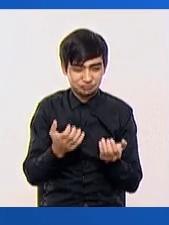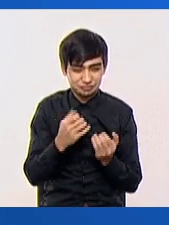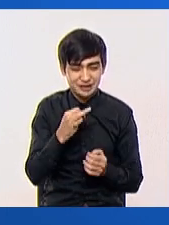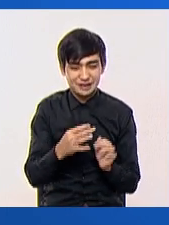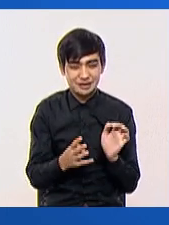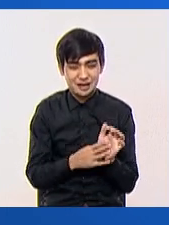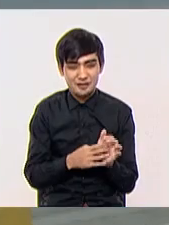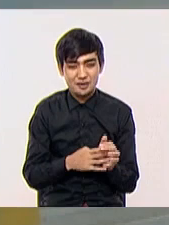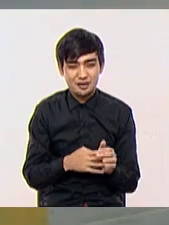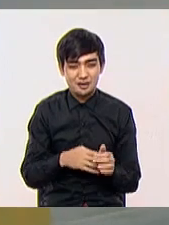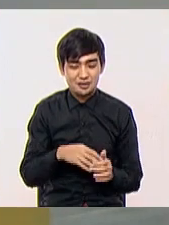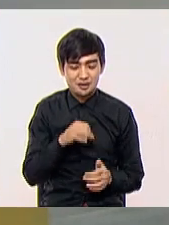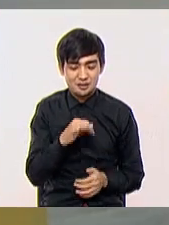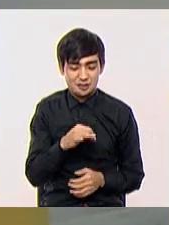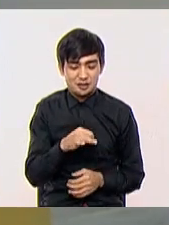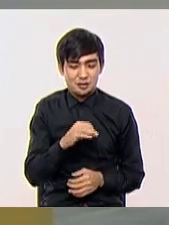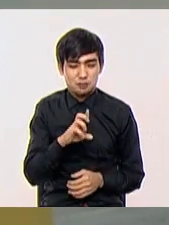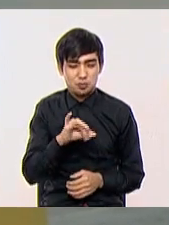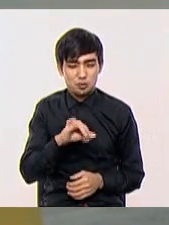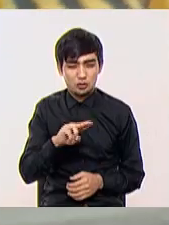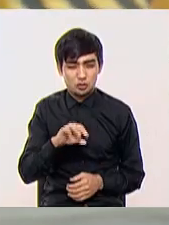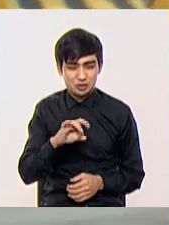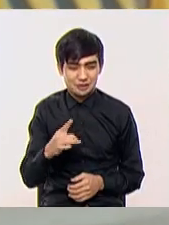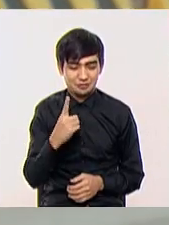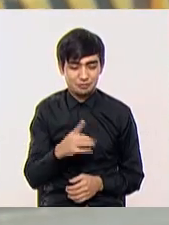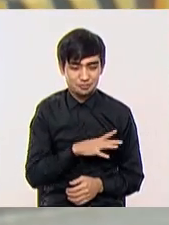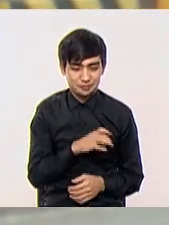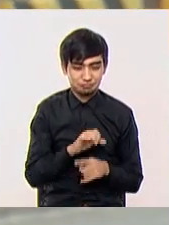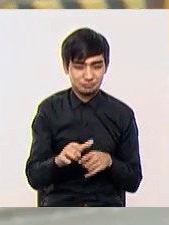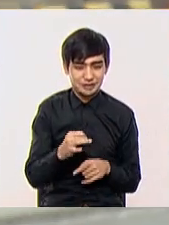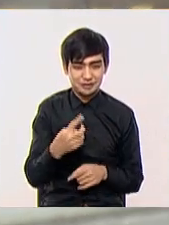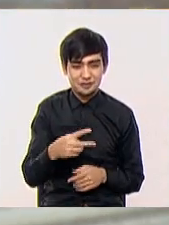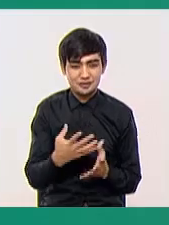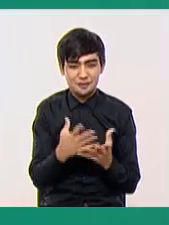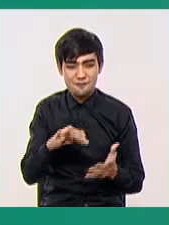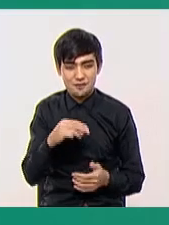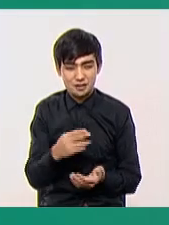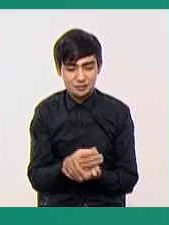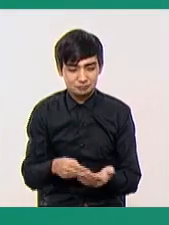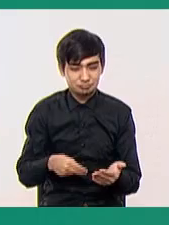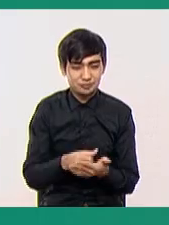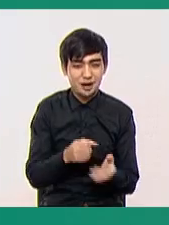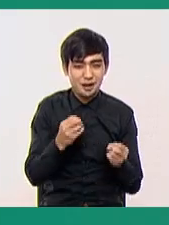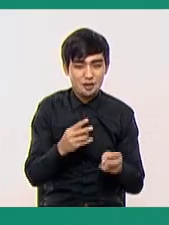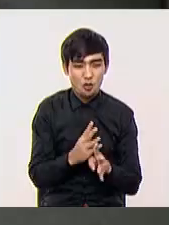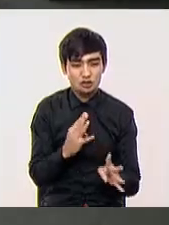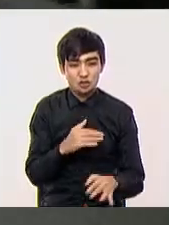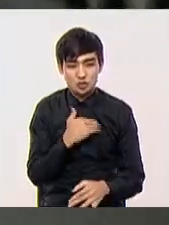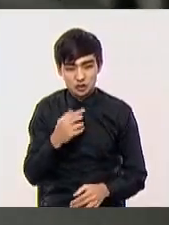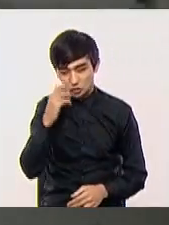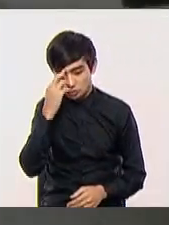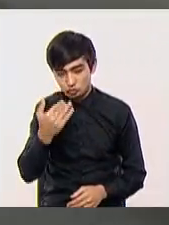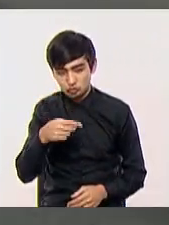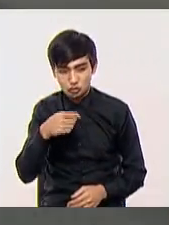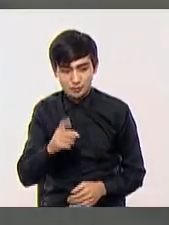бульдозер жұмылдырылған. Ал ақылы жолмен жүргеніңіз үшін төлемнің 20 түрі бар екен. Тіпті шлагбаумда кезекте тұрмас үшін мемлекеттік